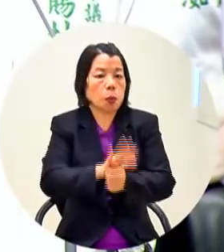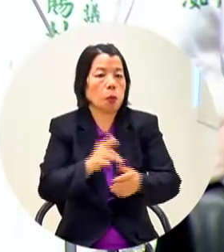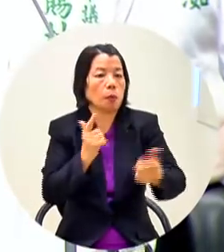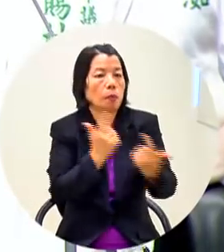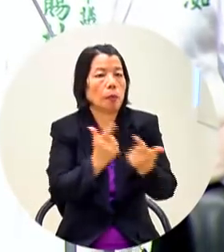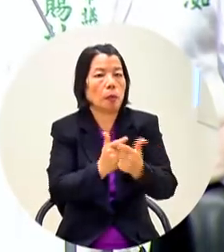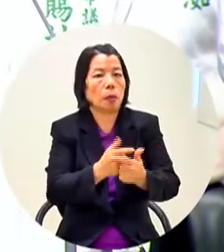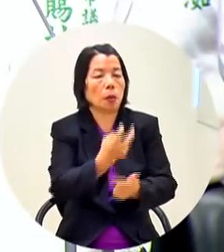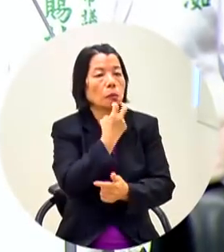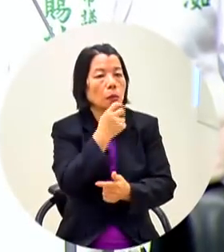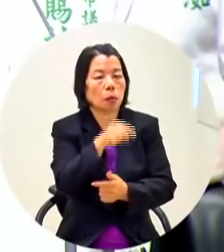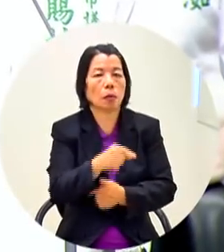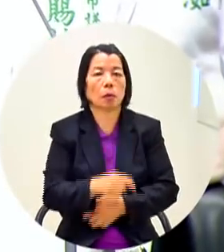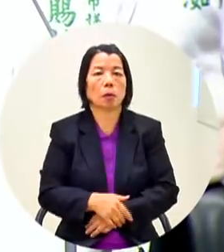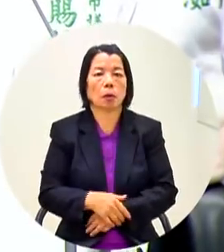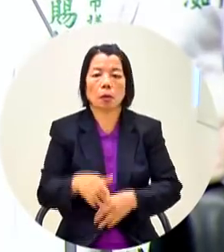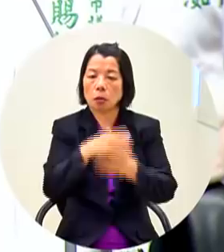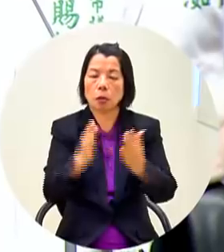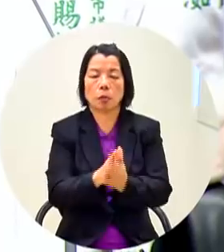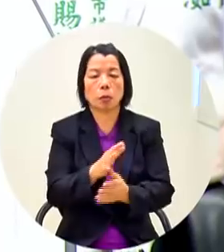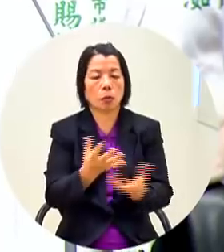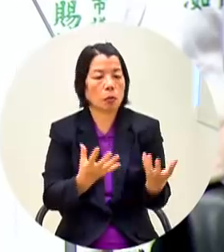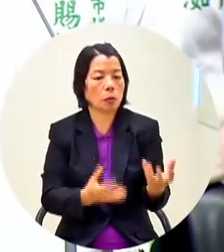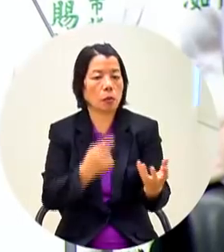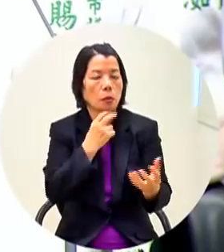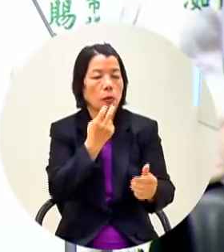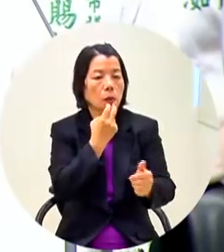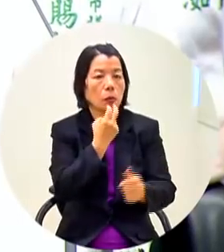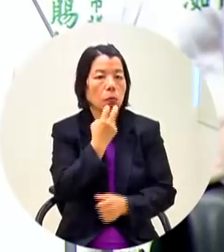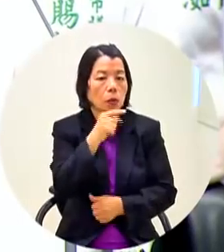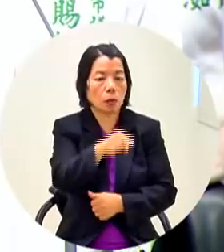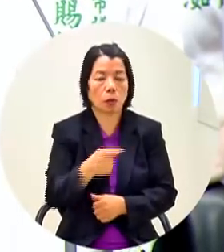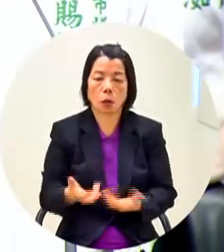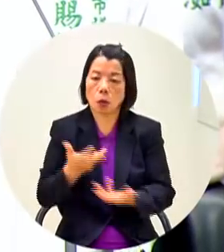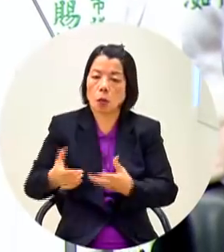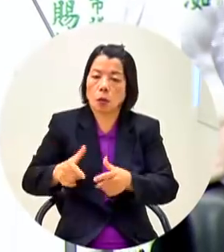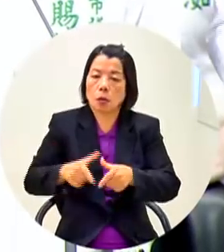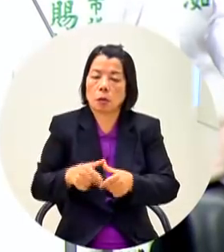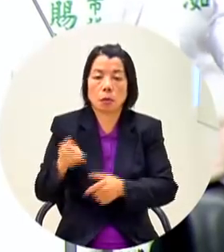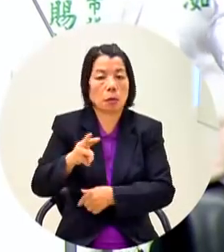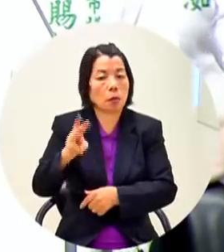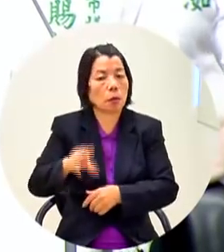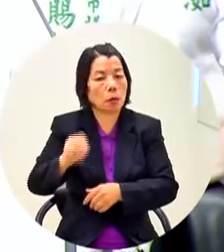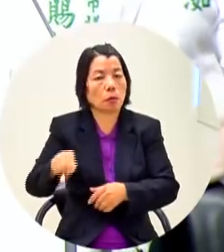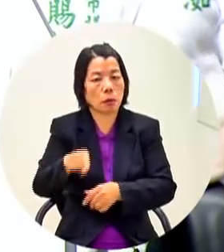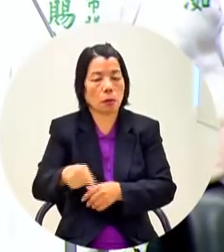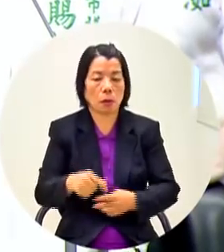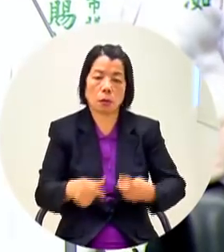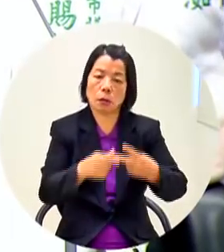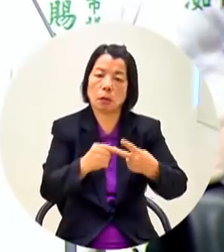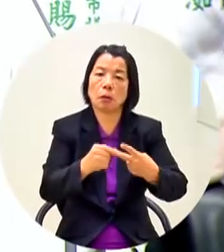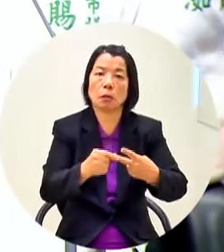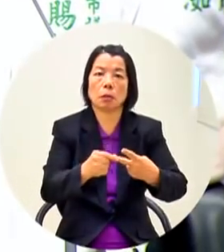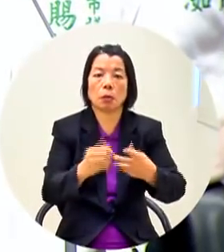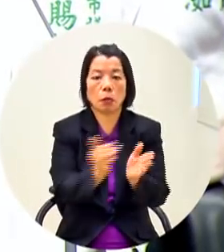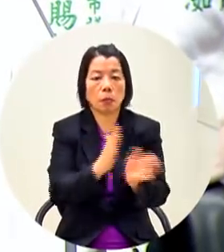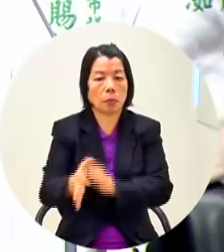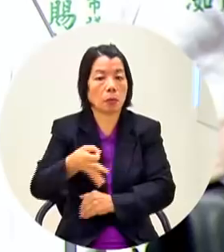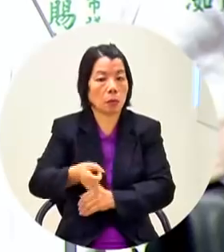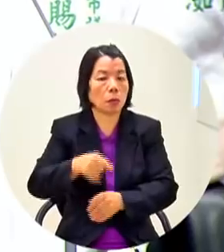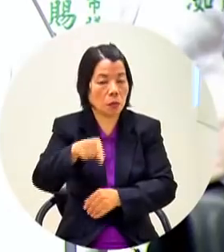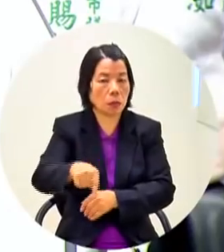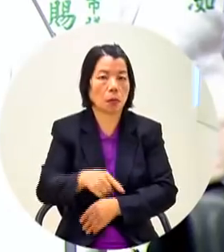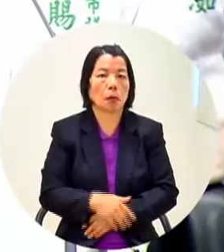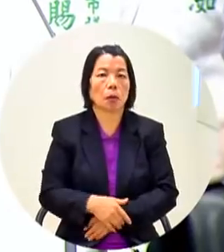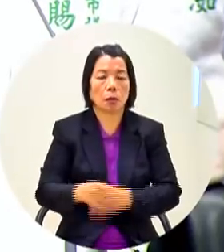多你的报告内底多数拢是中央的啦，除了暖心计划一条3000几万，你二倍金有用你遐？哦，但是全部只用